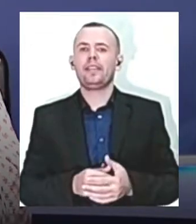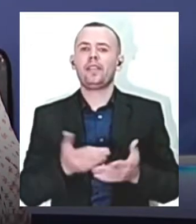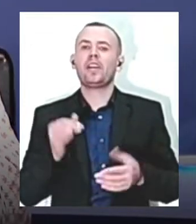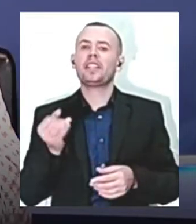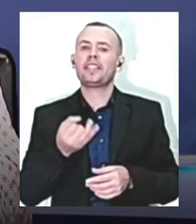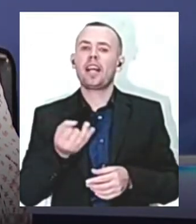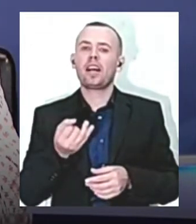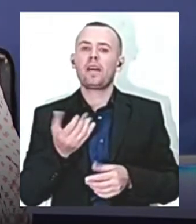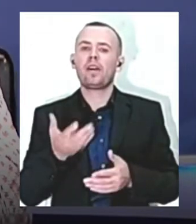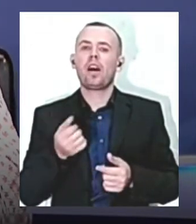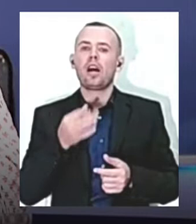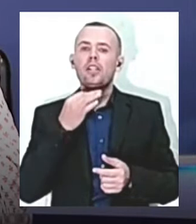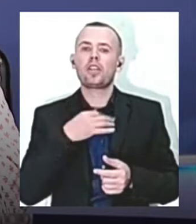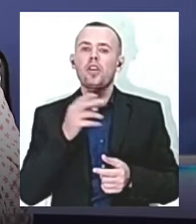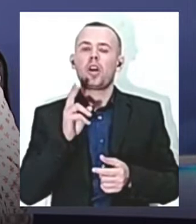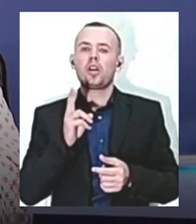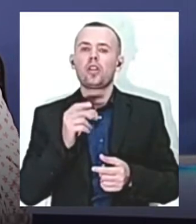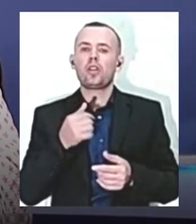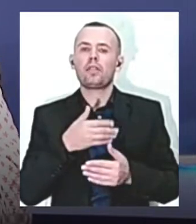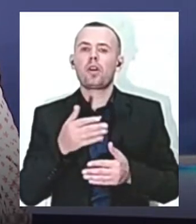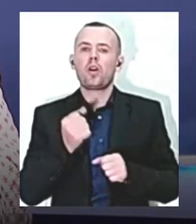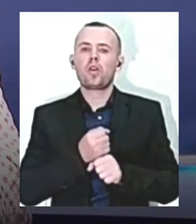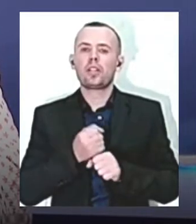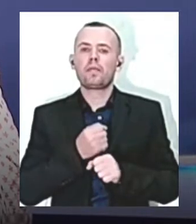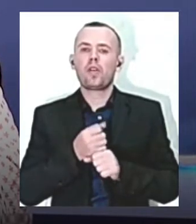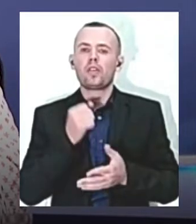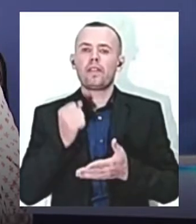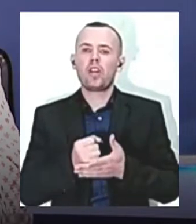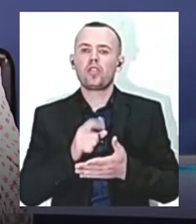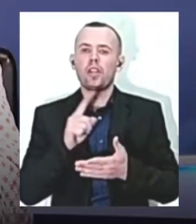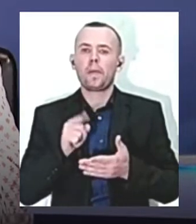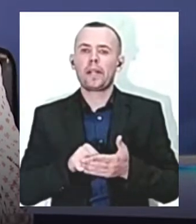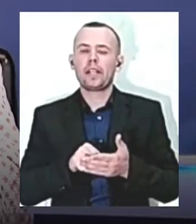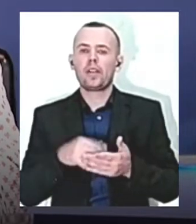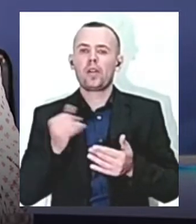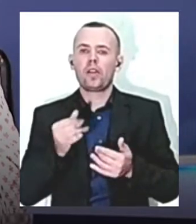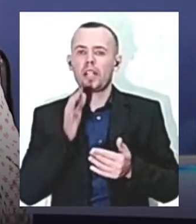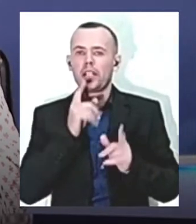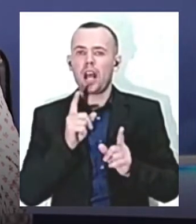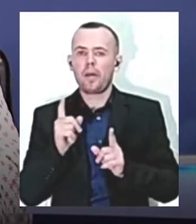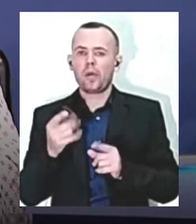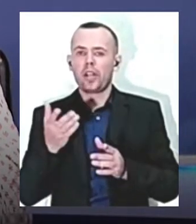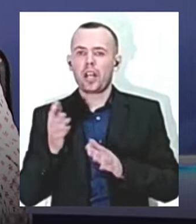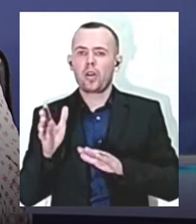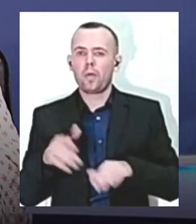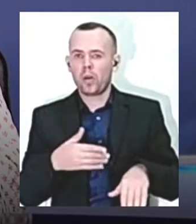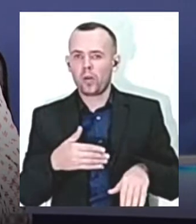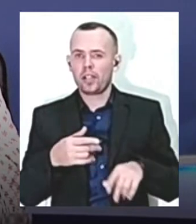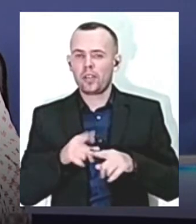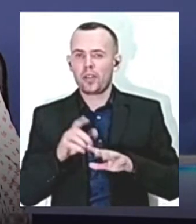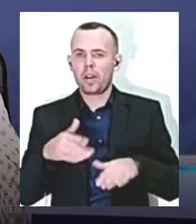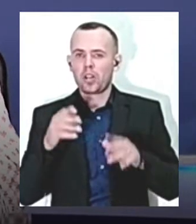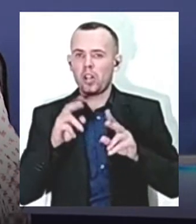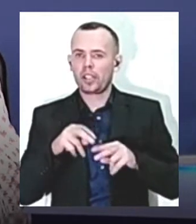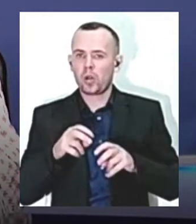хто займався, власне, розробкою, затвердження питань і терміном, який проходило дослідження, і вікова